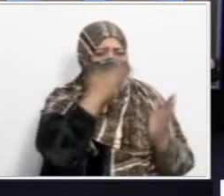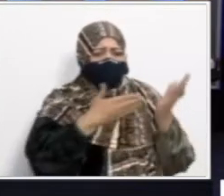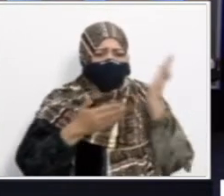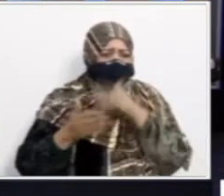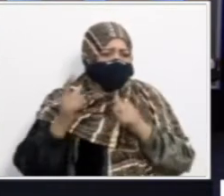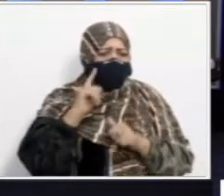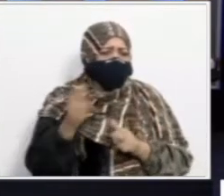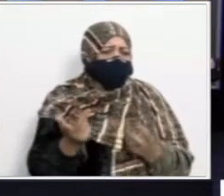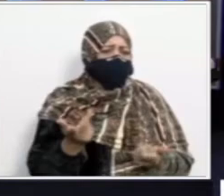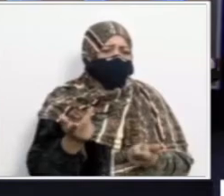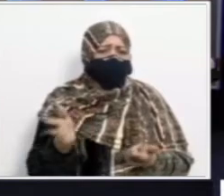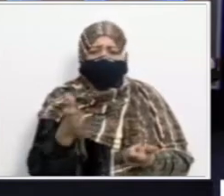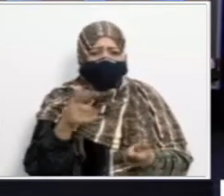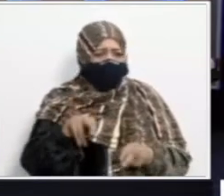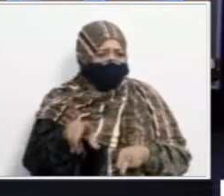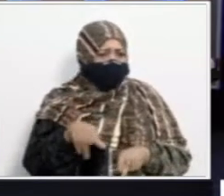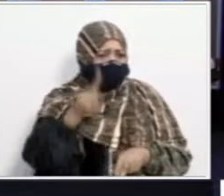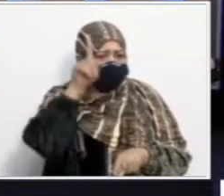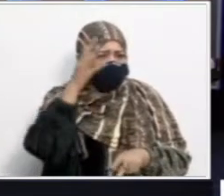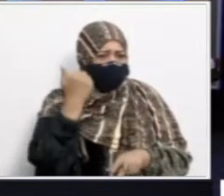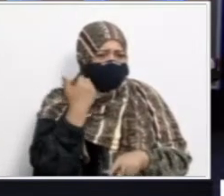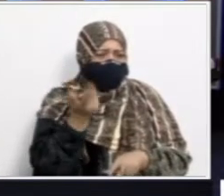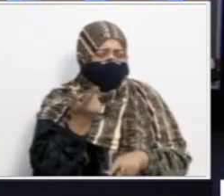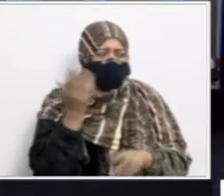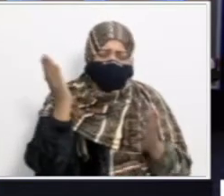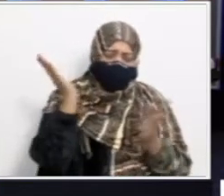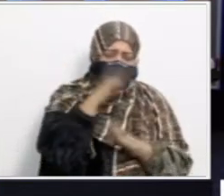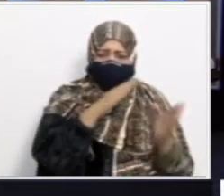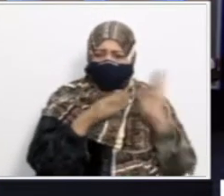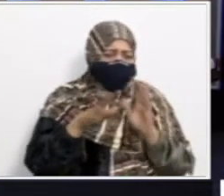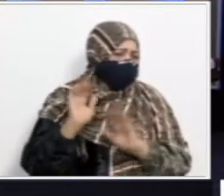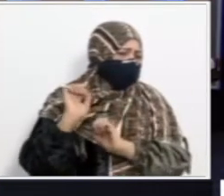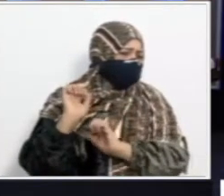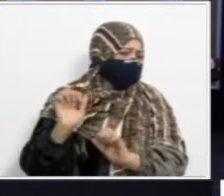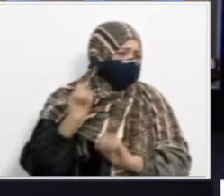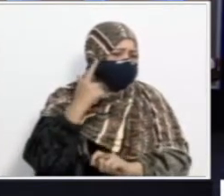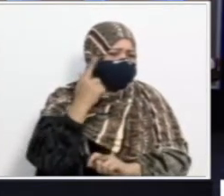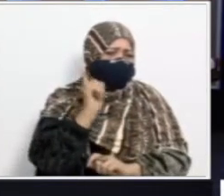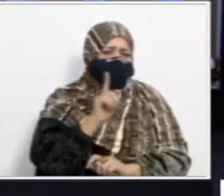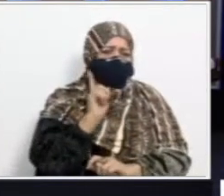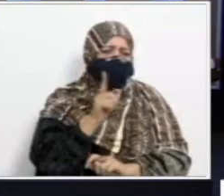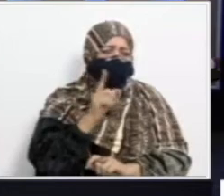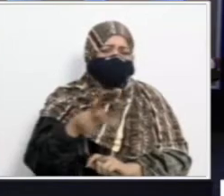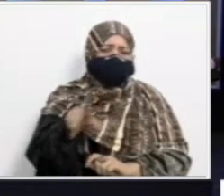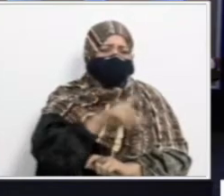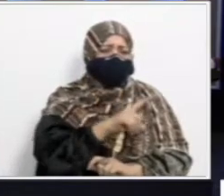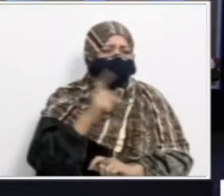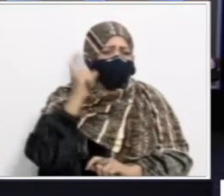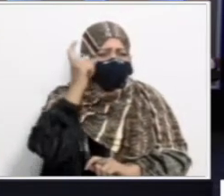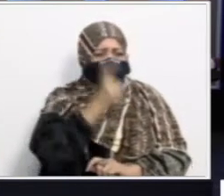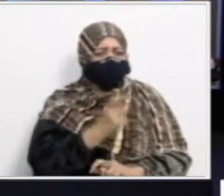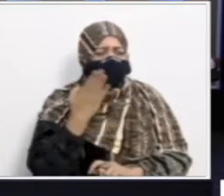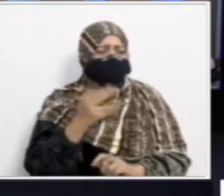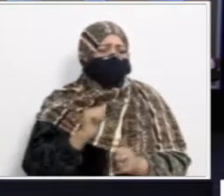النظر لك كأنه شفع حاجة غلط بالعلم، هي خواتي أرامل وفريسة يعني قد شيء اسم